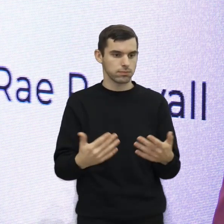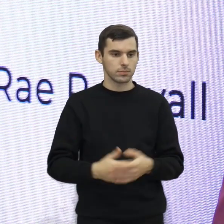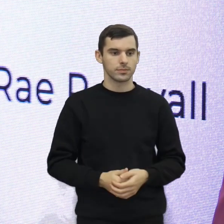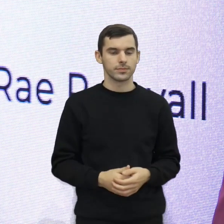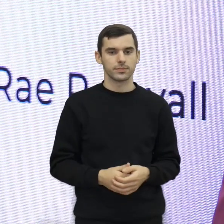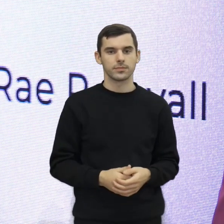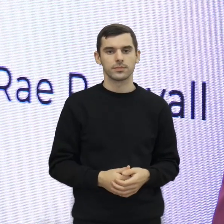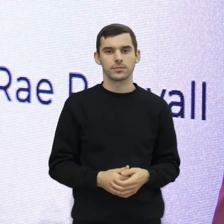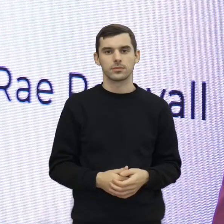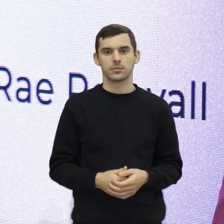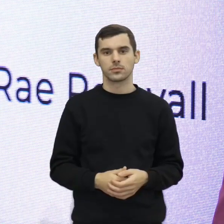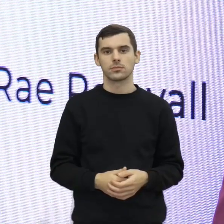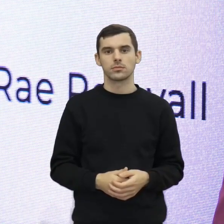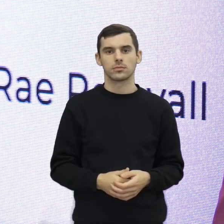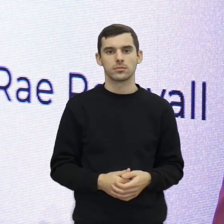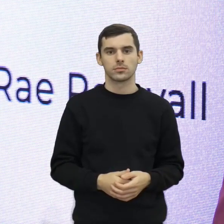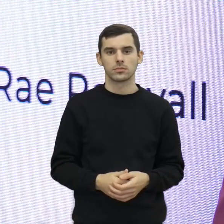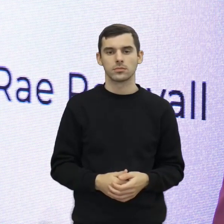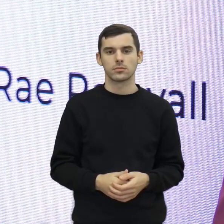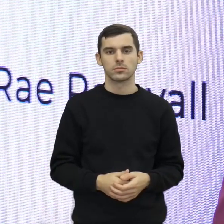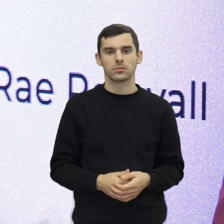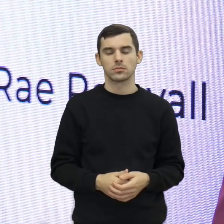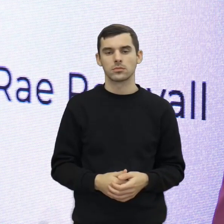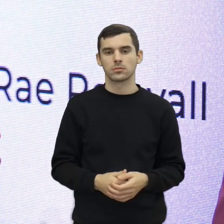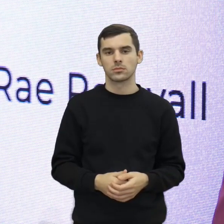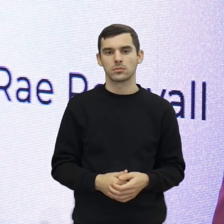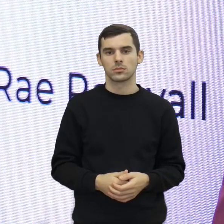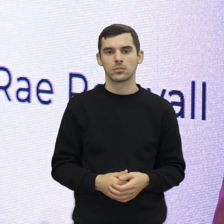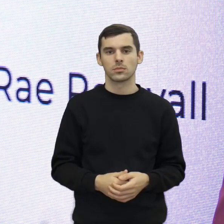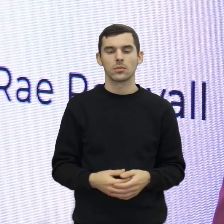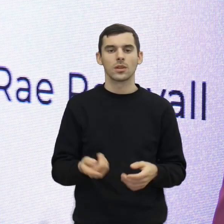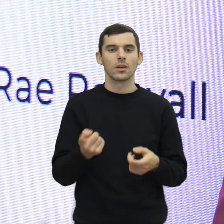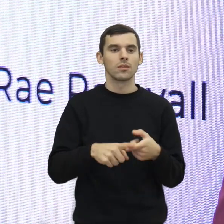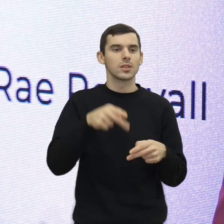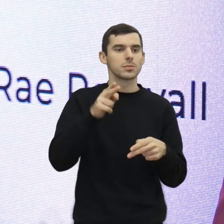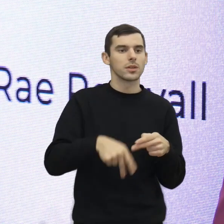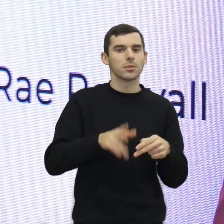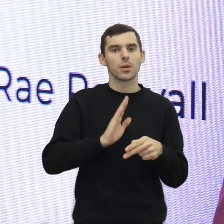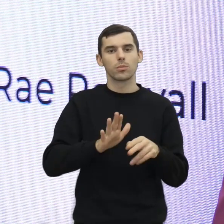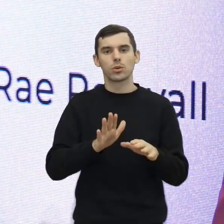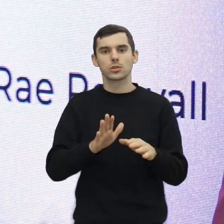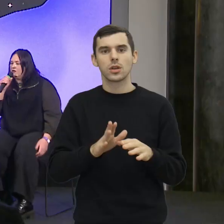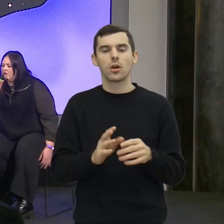ji pagerės, kam pablogės po tam tikrų sprendimų priėmimo.